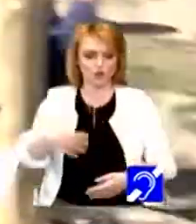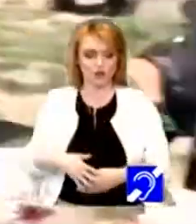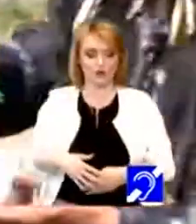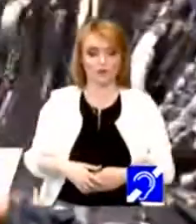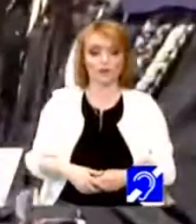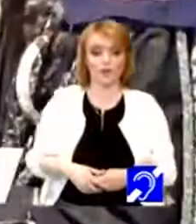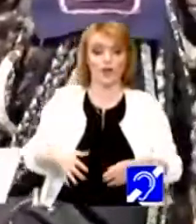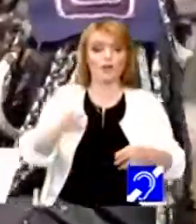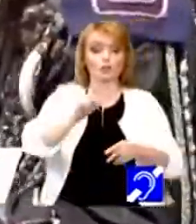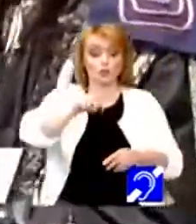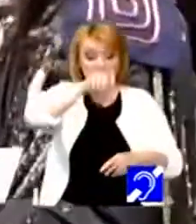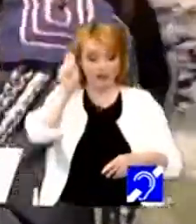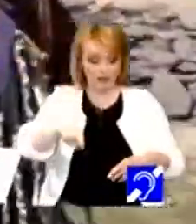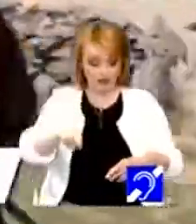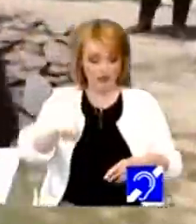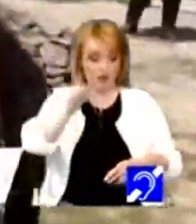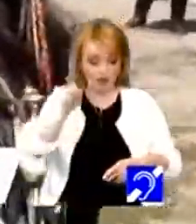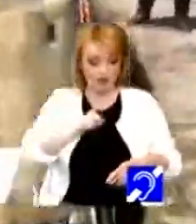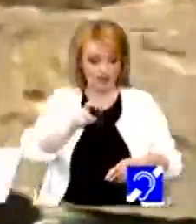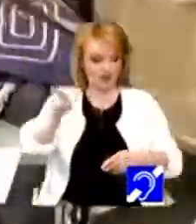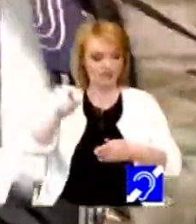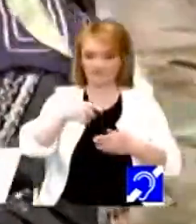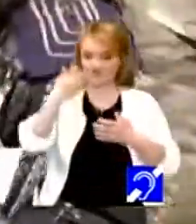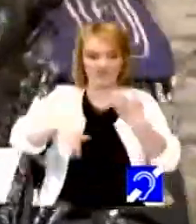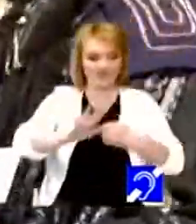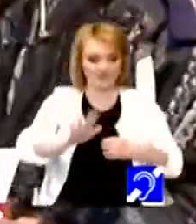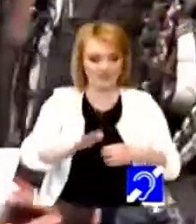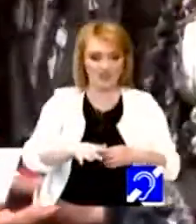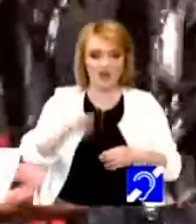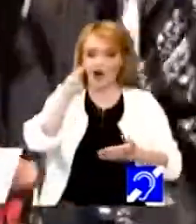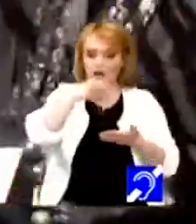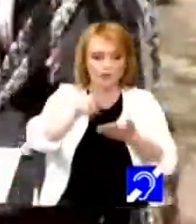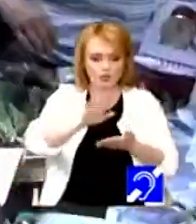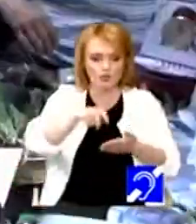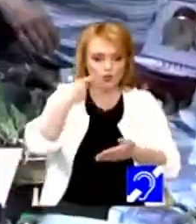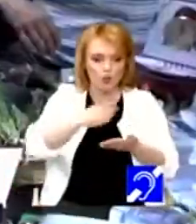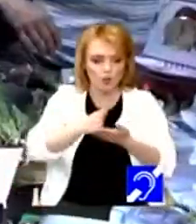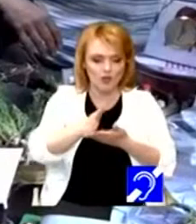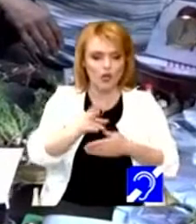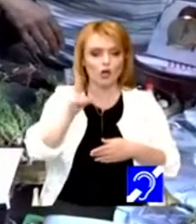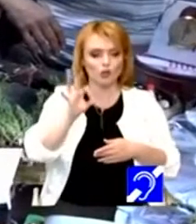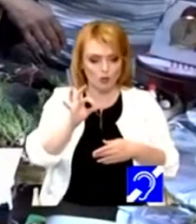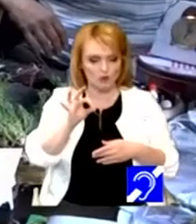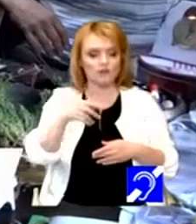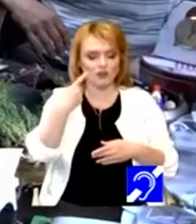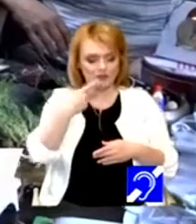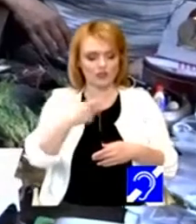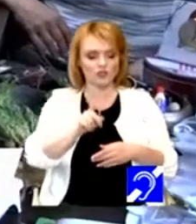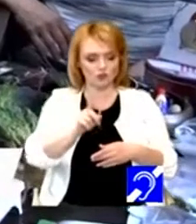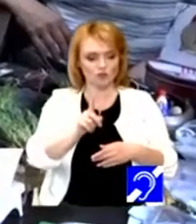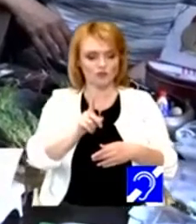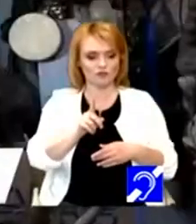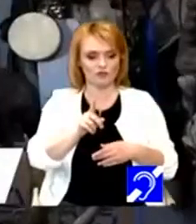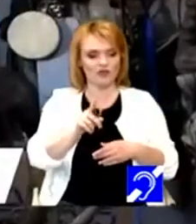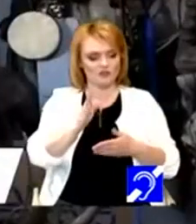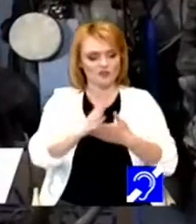Conflictul din Ucraina nu a trecut ignorat de șamani. Deși spun că nu se implică în politică, pe practicanții ritualurilor șamanice